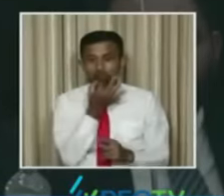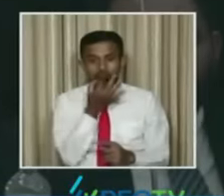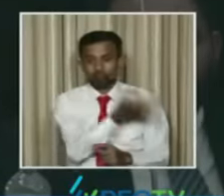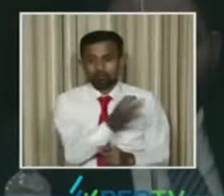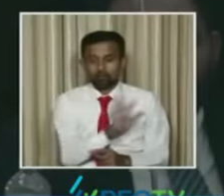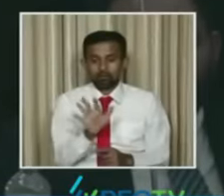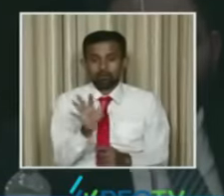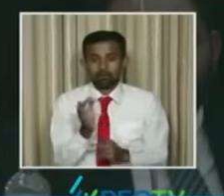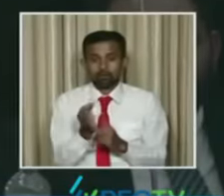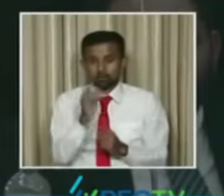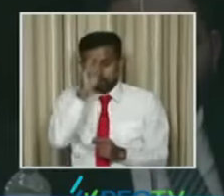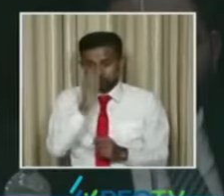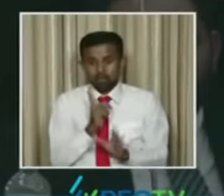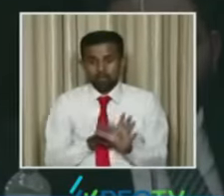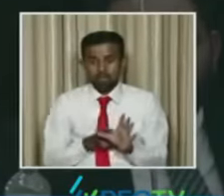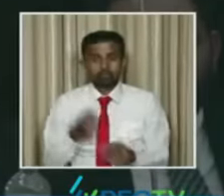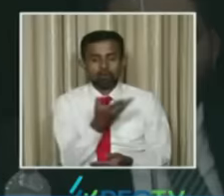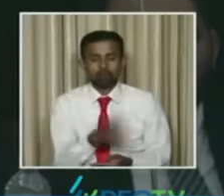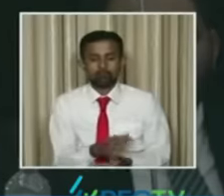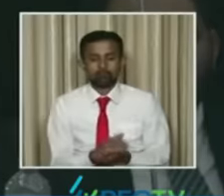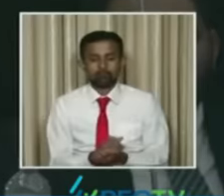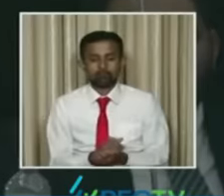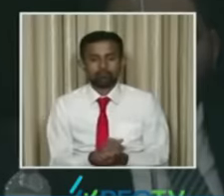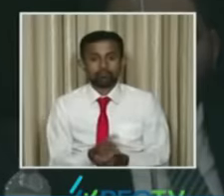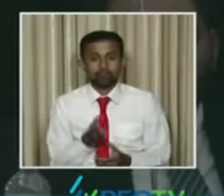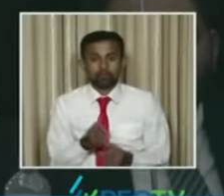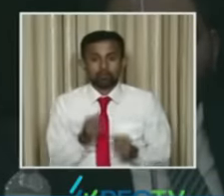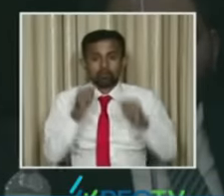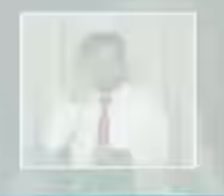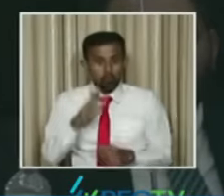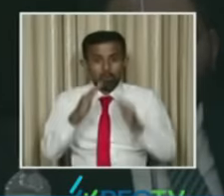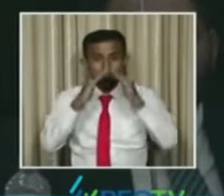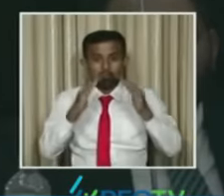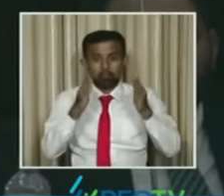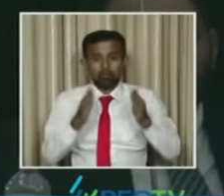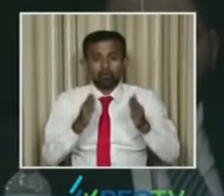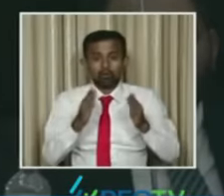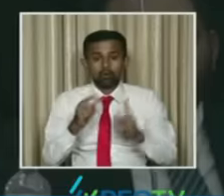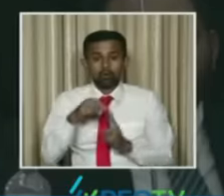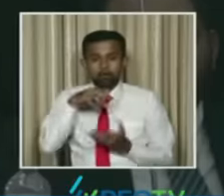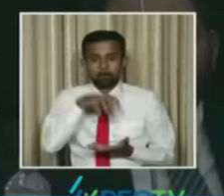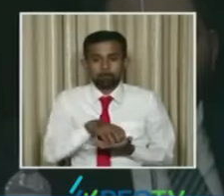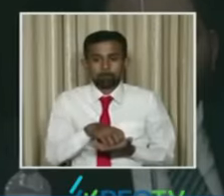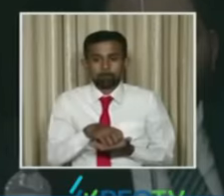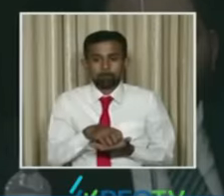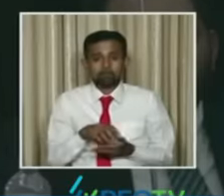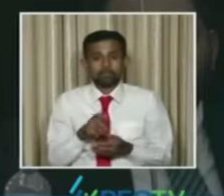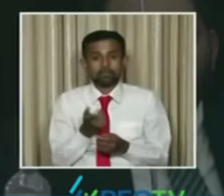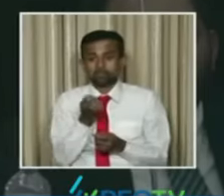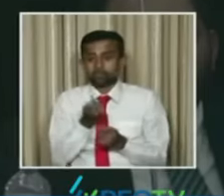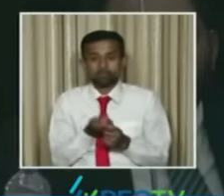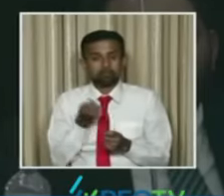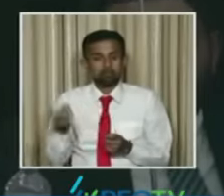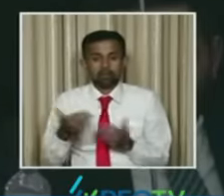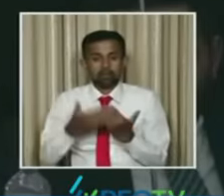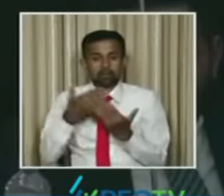පන්සල. ජනාධිපතිතුමාත් නිතර නිතර නිතර යන්නේ ඉන්නේ. මේ මේ වගේ කඩන් වැටෙන තියෙන බිල්ඩින් පළාත් සභාවෙන් සත පහක්වත් මේකට දෙන්නේ නැහැ. අලුත්